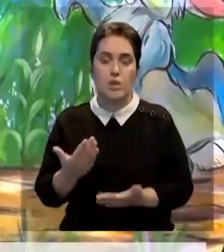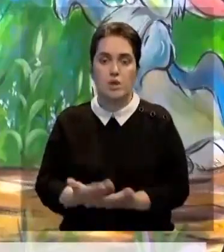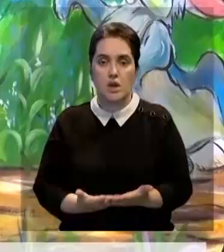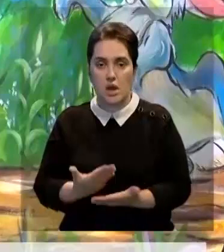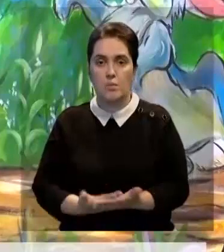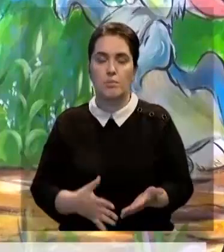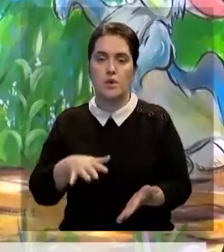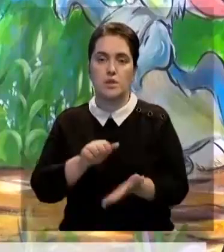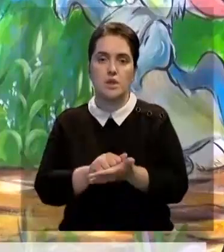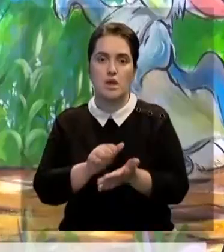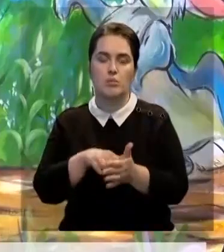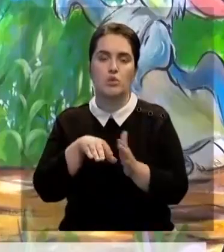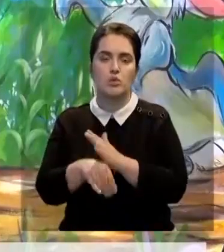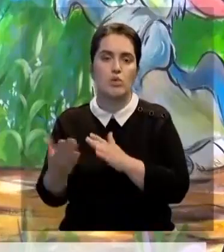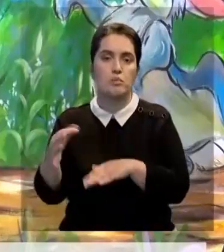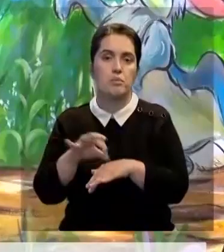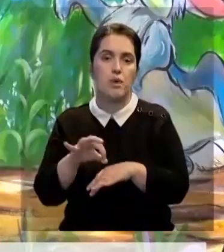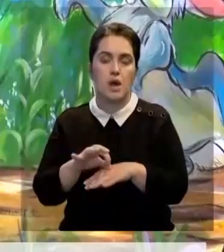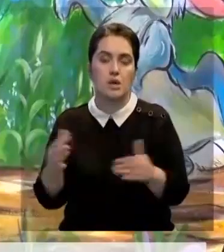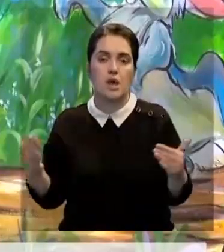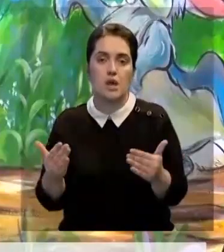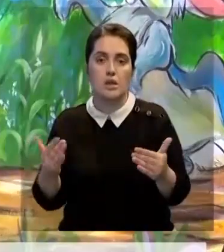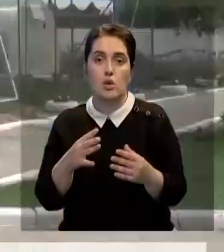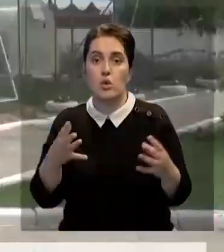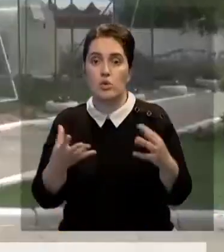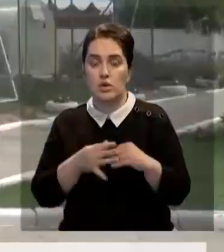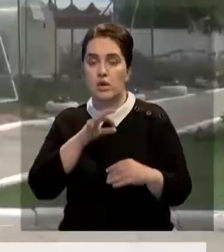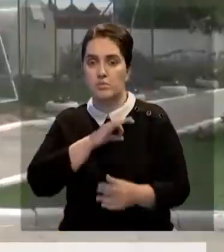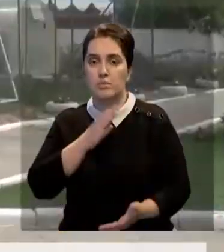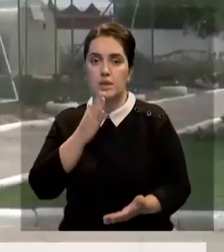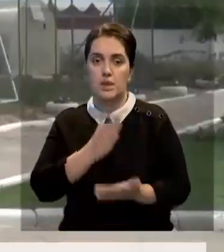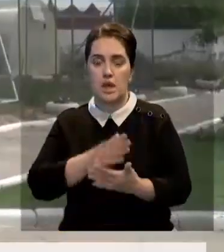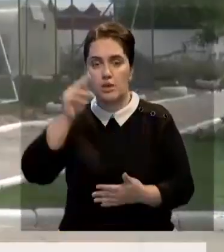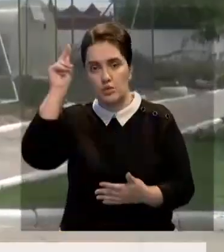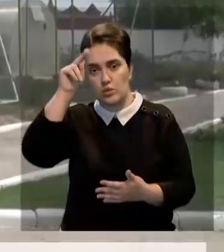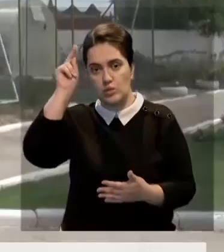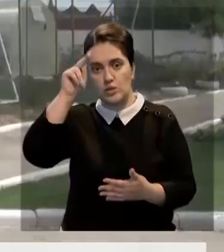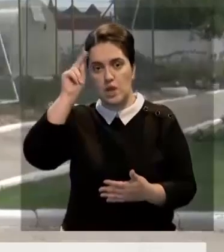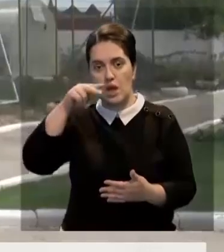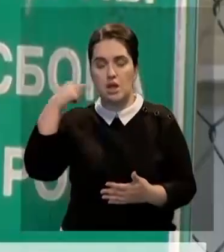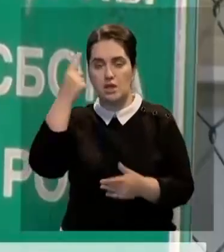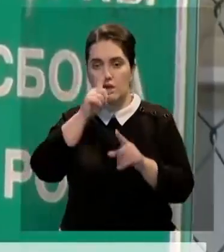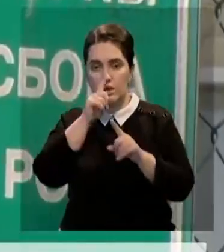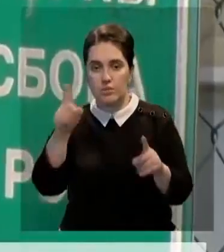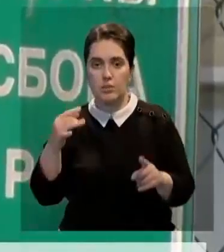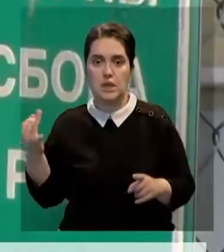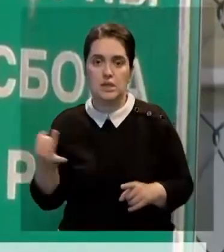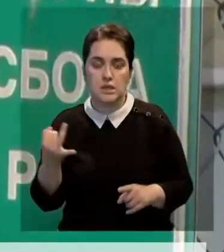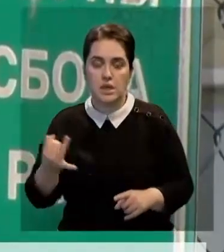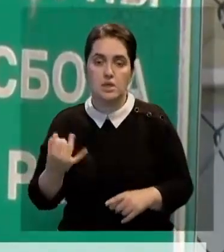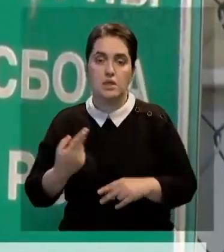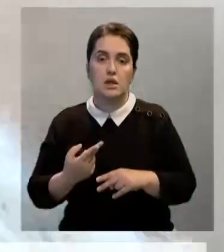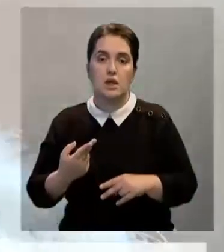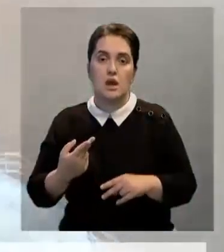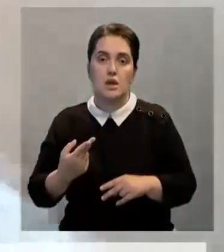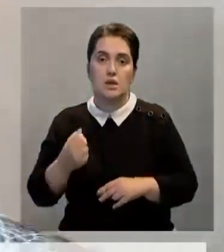рекомендуют занятия с учетом заболеваемости. Результат налицо. Изучить личностные особенности, интересы и склонности.